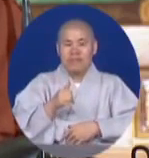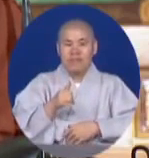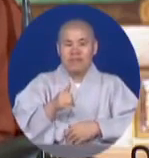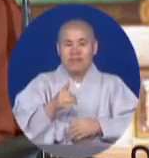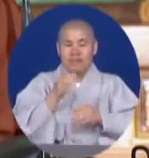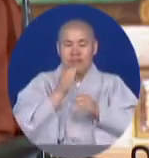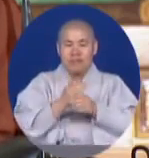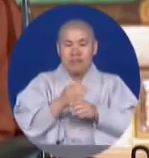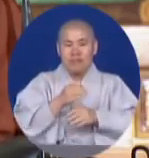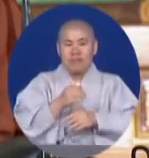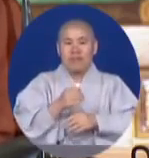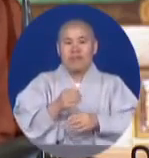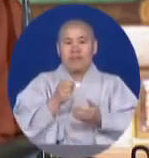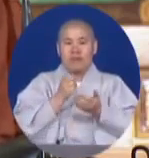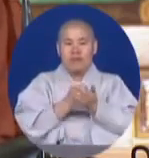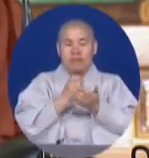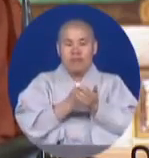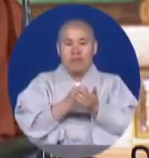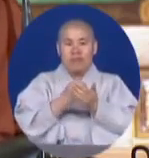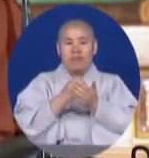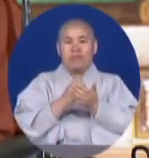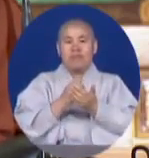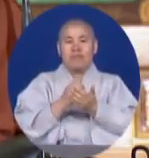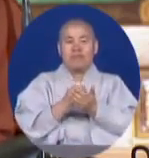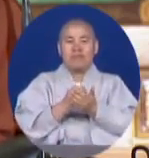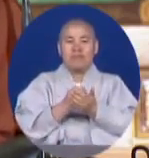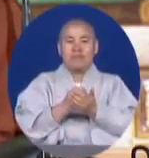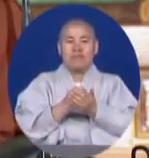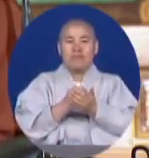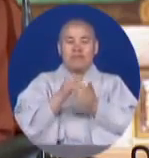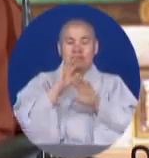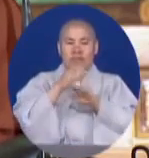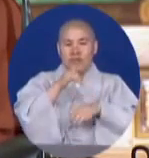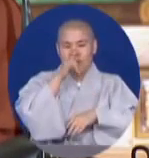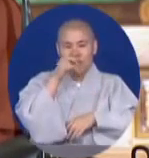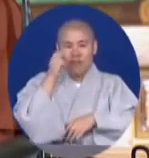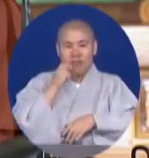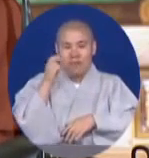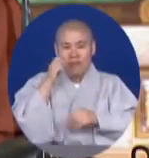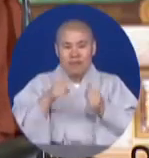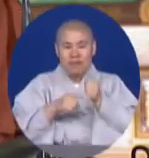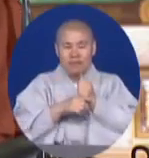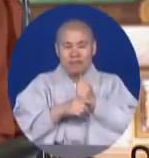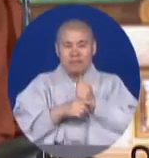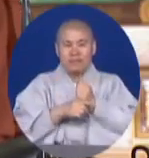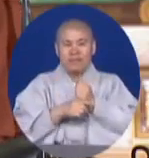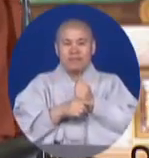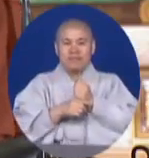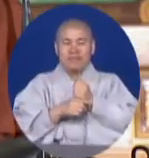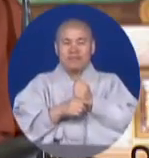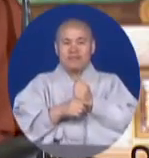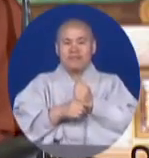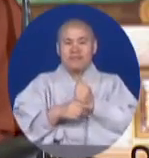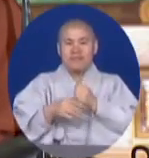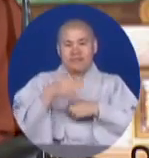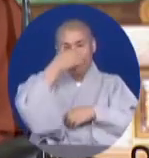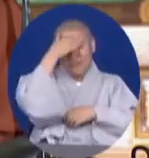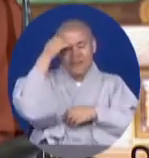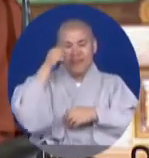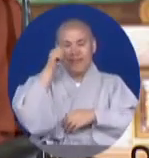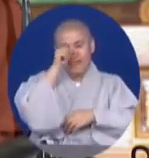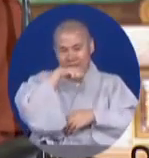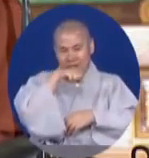도가 있어요. 뭔 노래냐 그러면 우리 할머니들은 음정, 박자, 곡조 없이